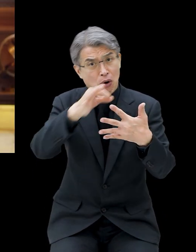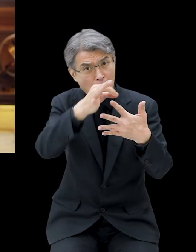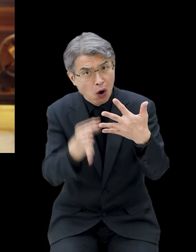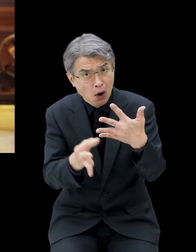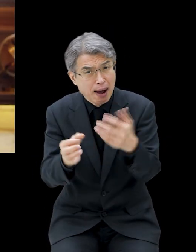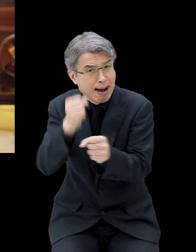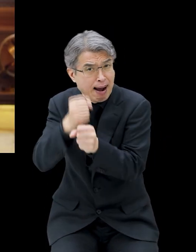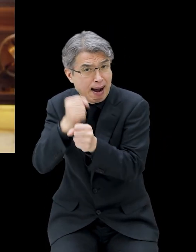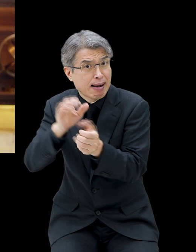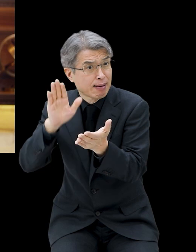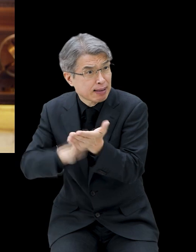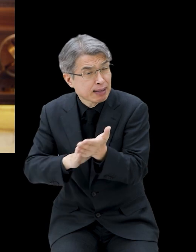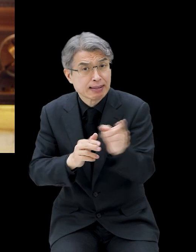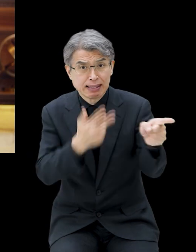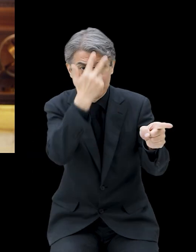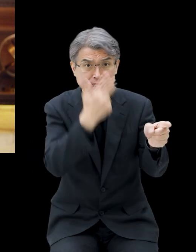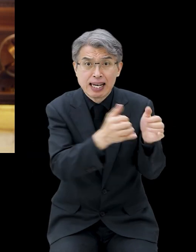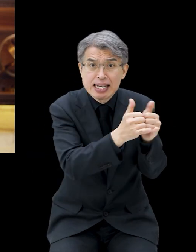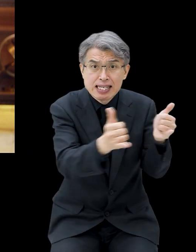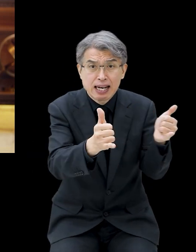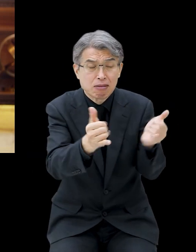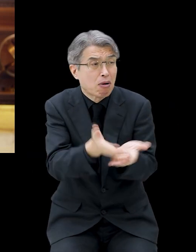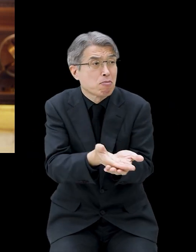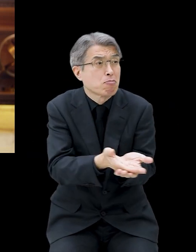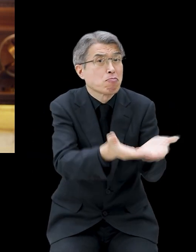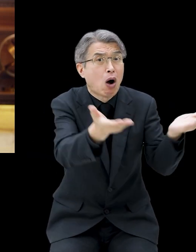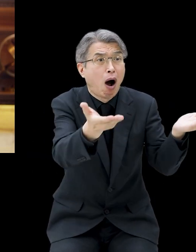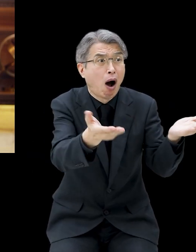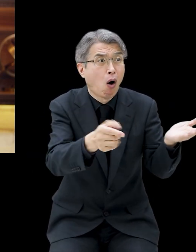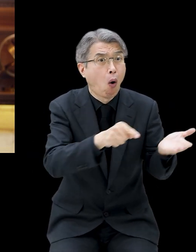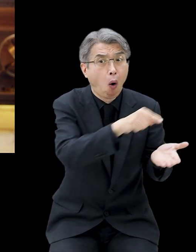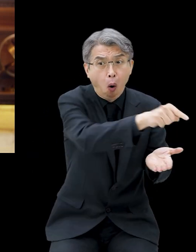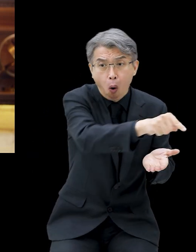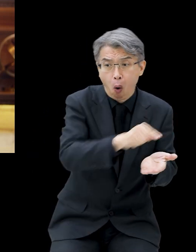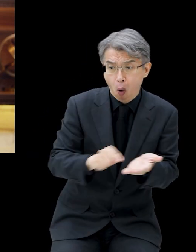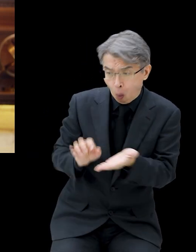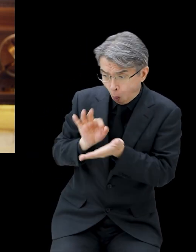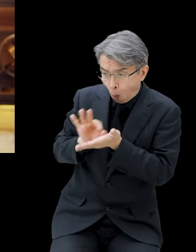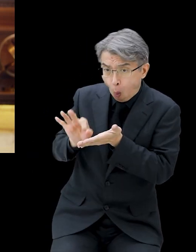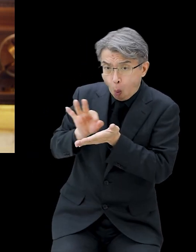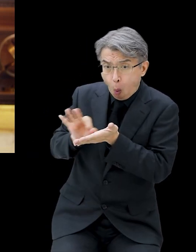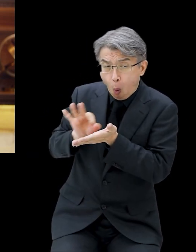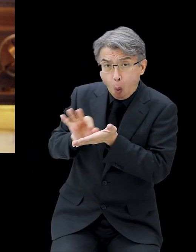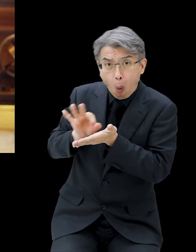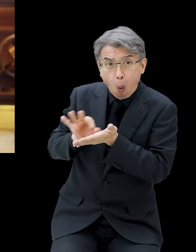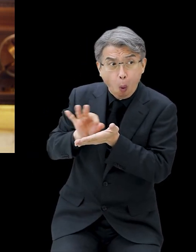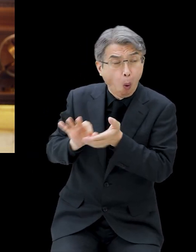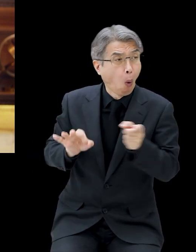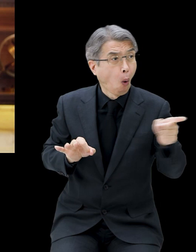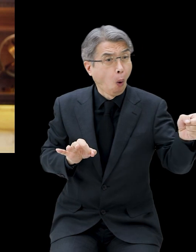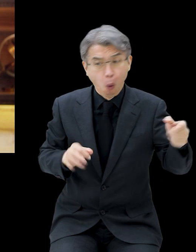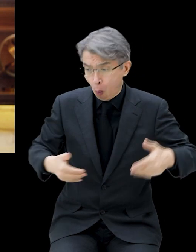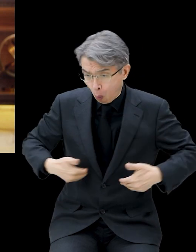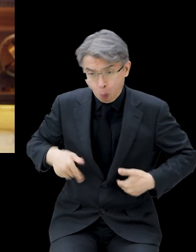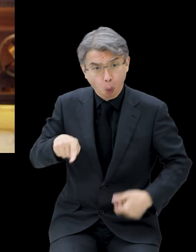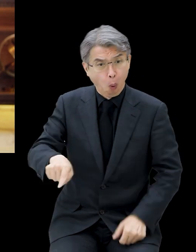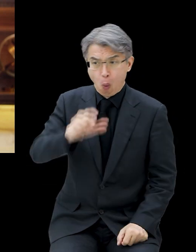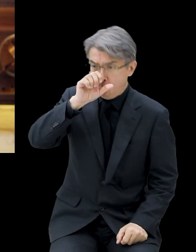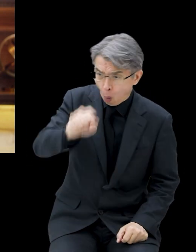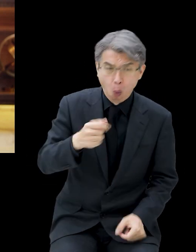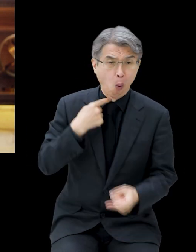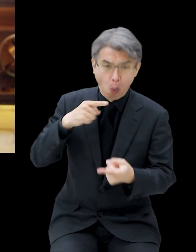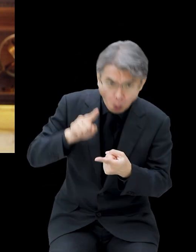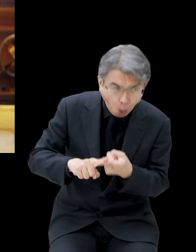그 시각장애인들한테 사용자들한테 제공을 하면서 그 사람들이 필요성을 느끼고 좋아하는 걸